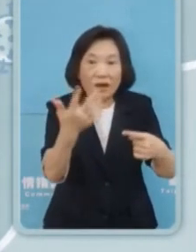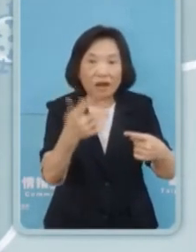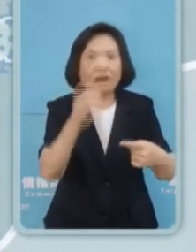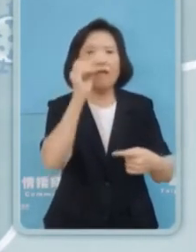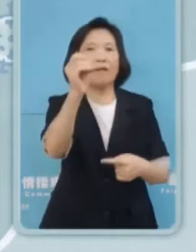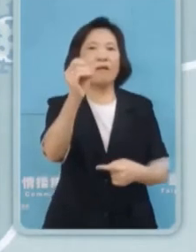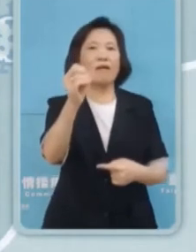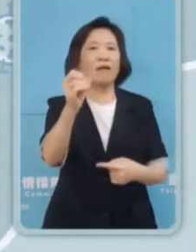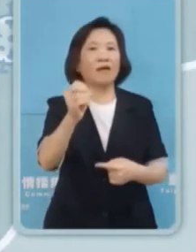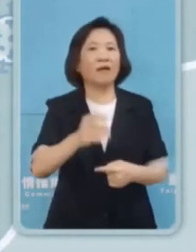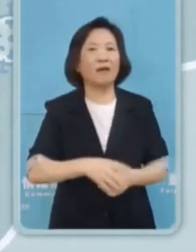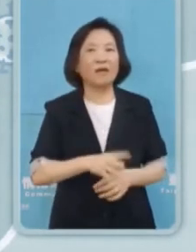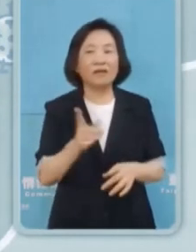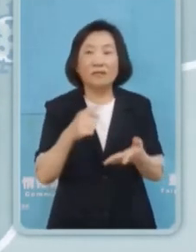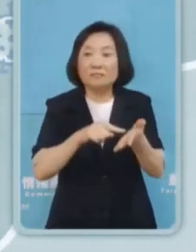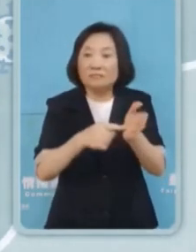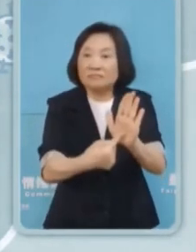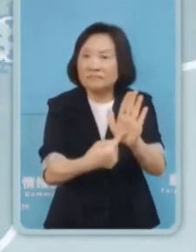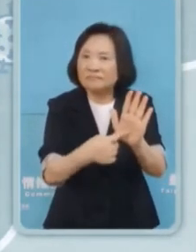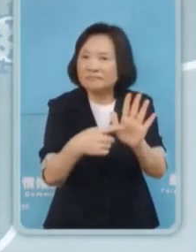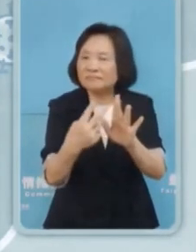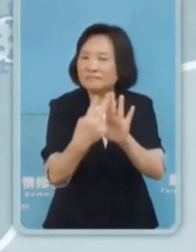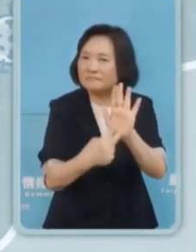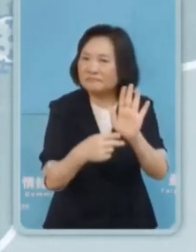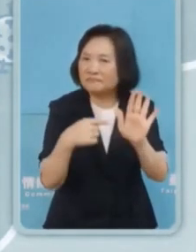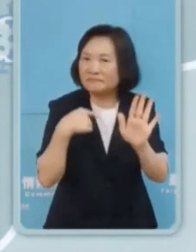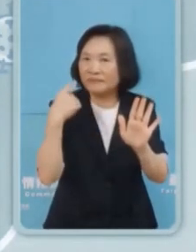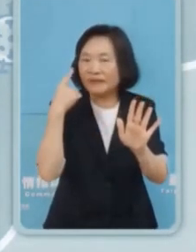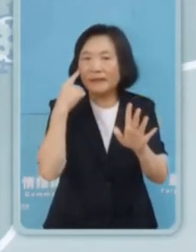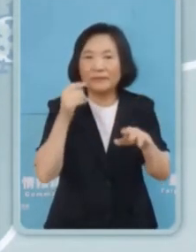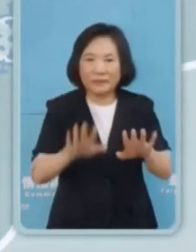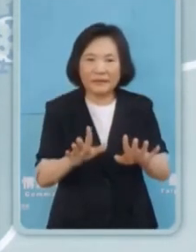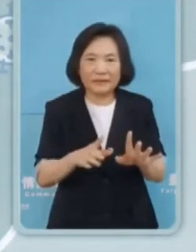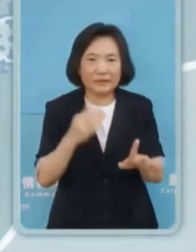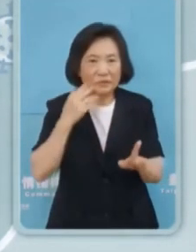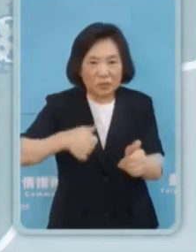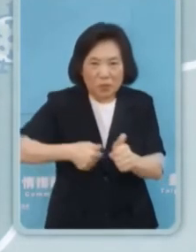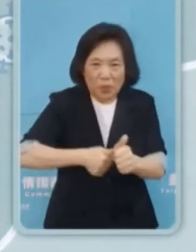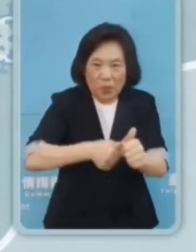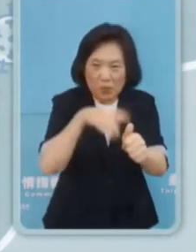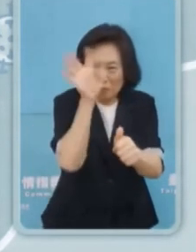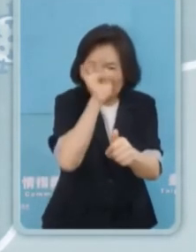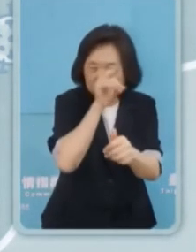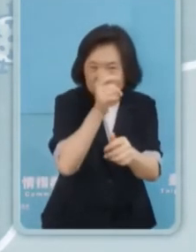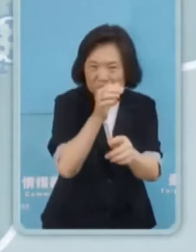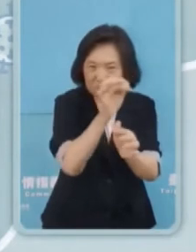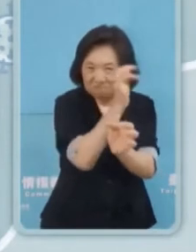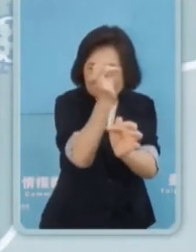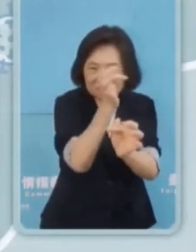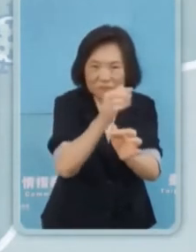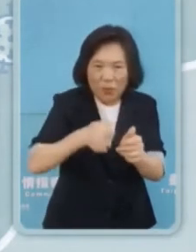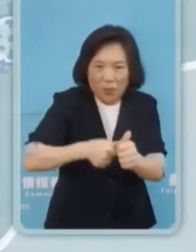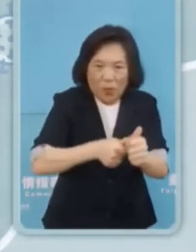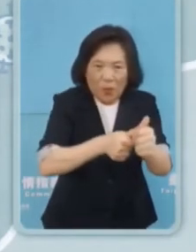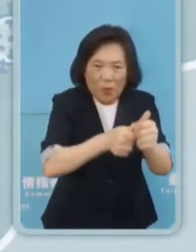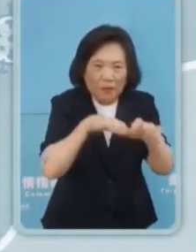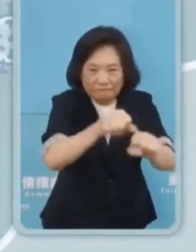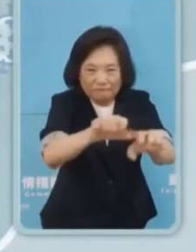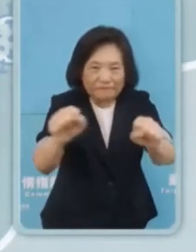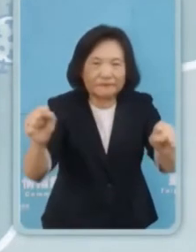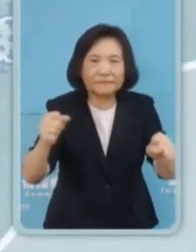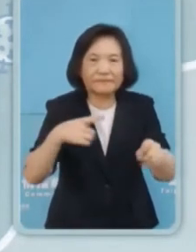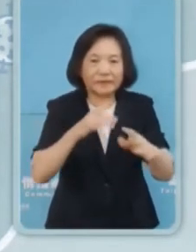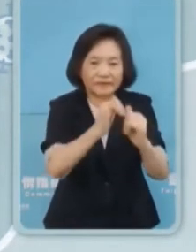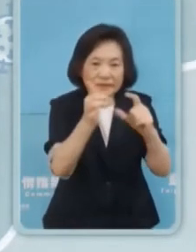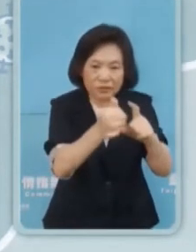是零，这表示什么？是吧？反正这种精准疫调，你知道哈，那很努力的追杀，你知道哈。慢慢在